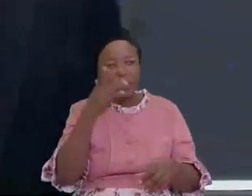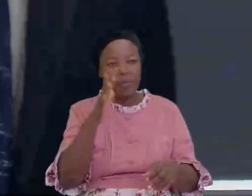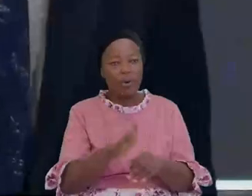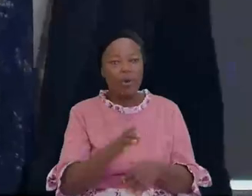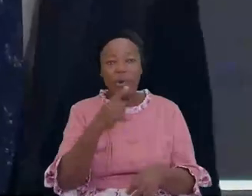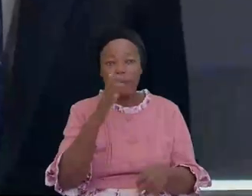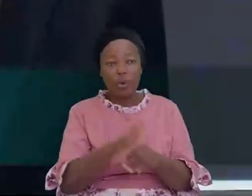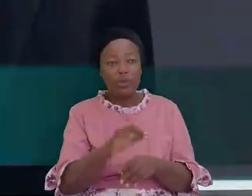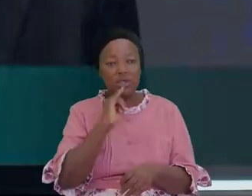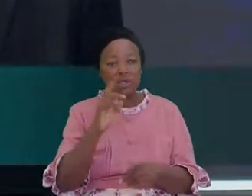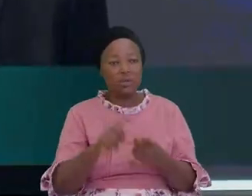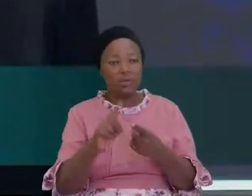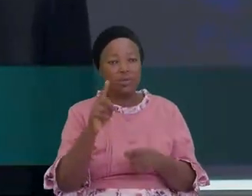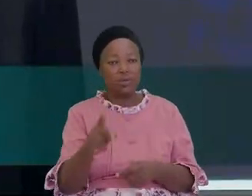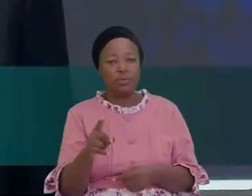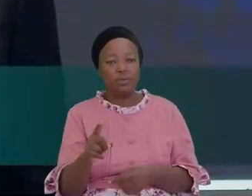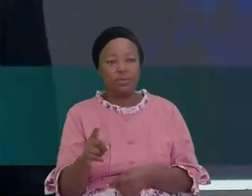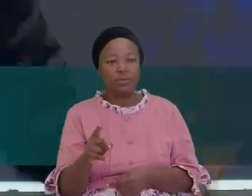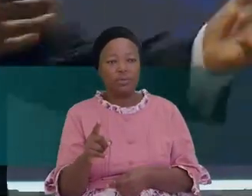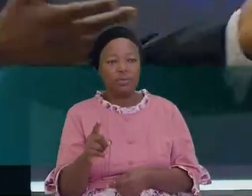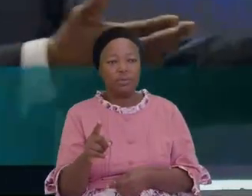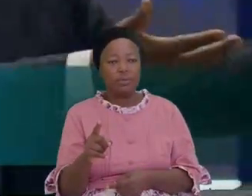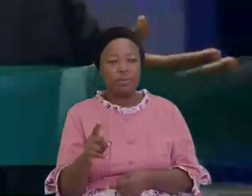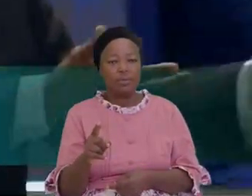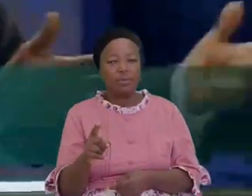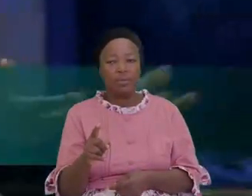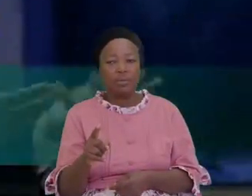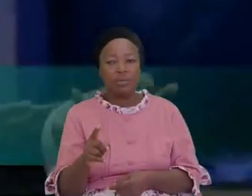Verset 39 dit, car la promesse est pour vous.